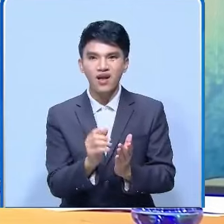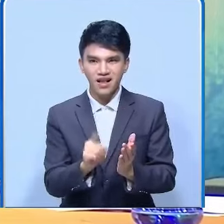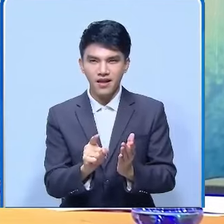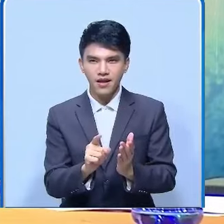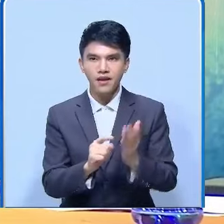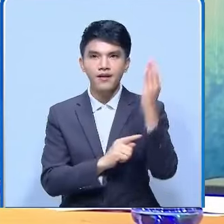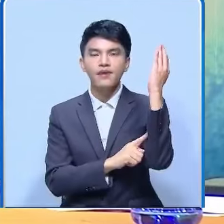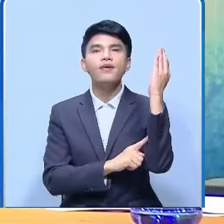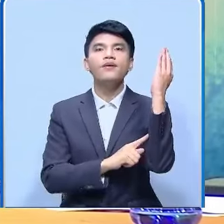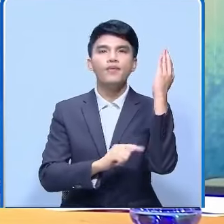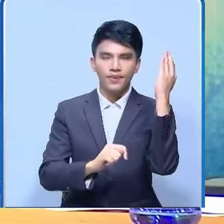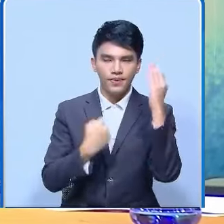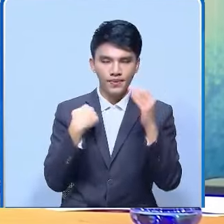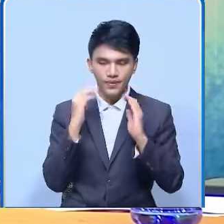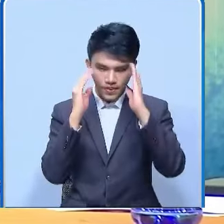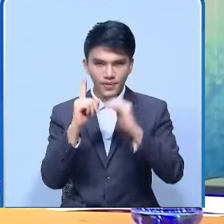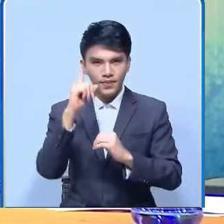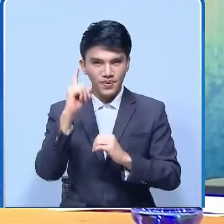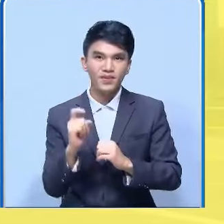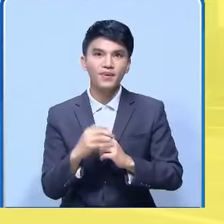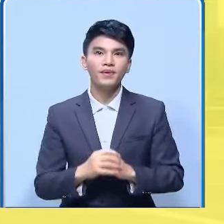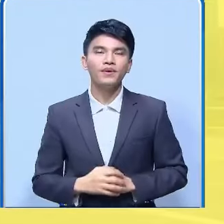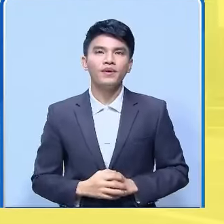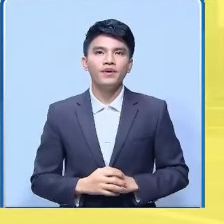ดตรังนะคะเหตุการณ์นี้มีผู้เสียชีวิตด้วยค่ะ